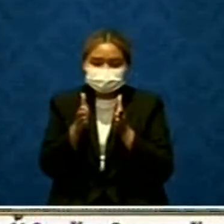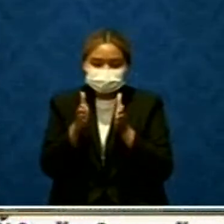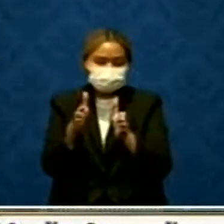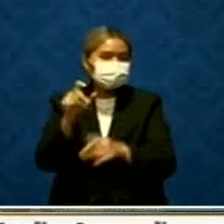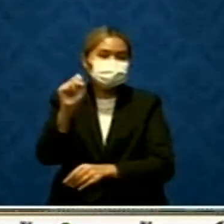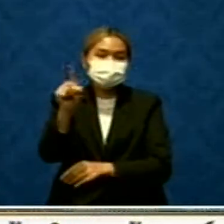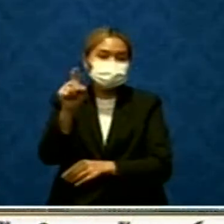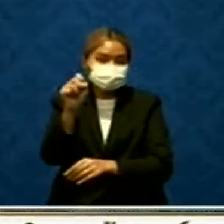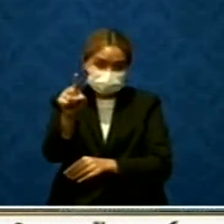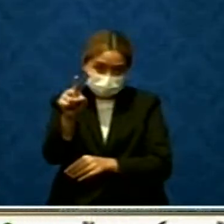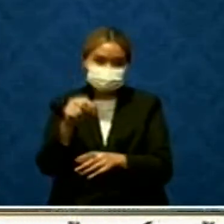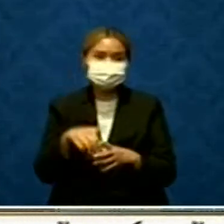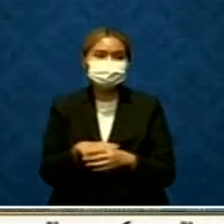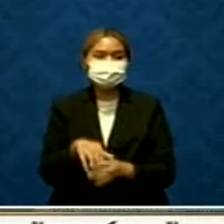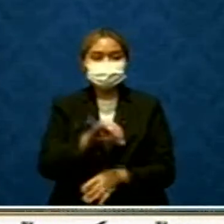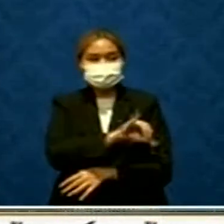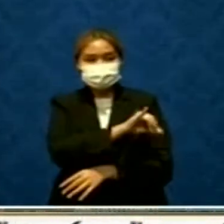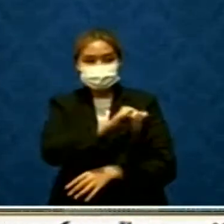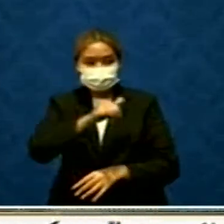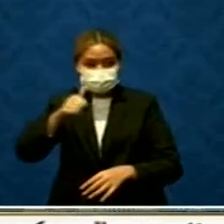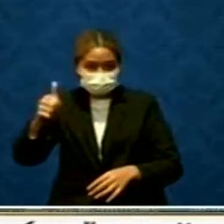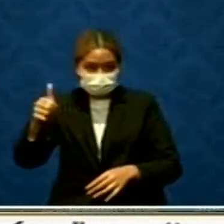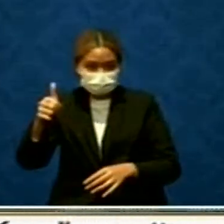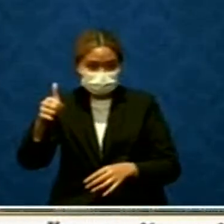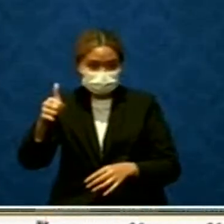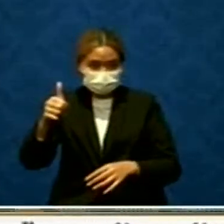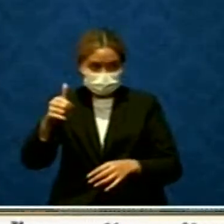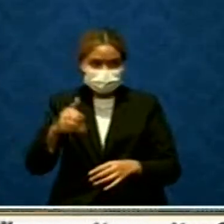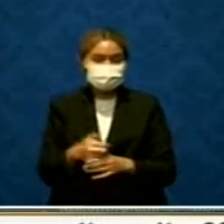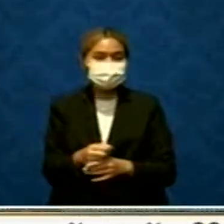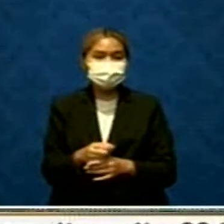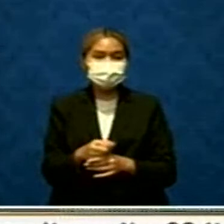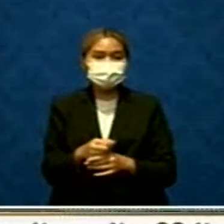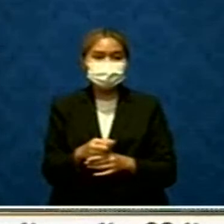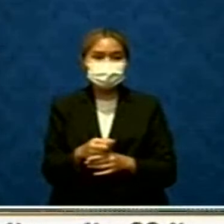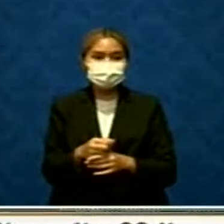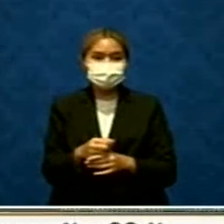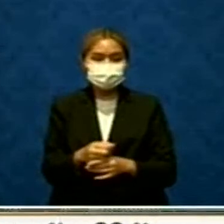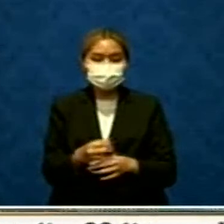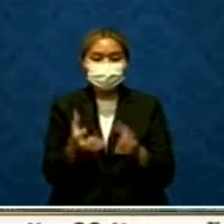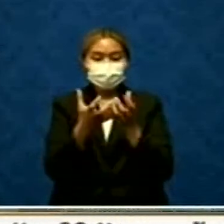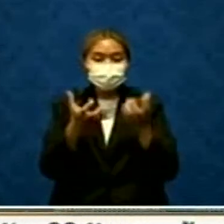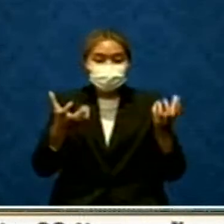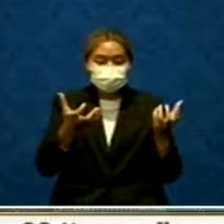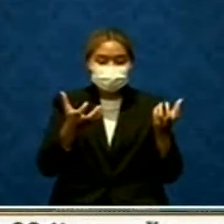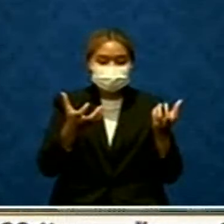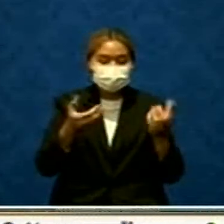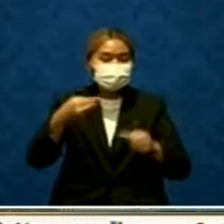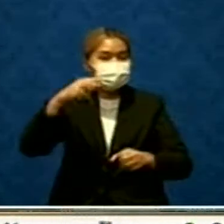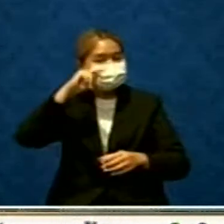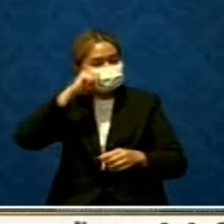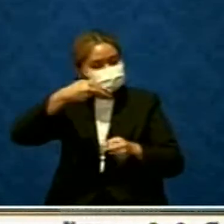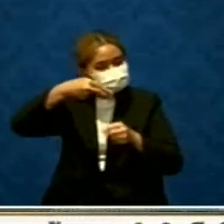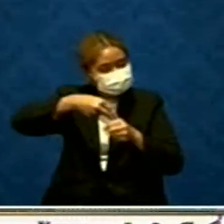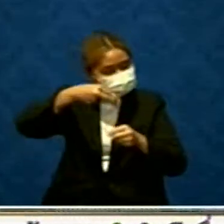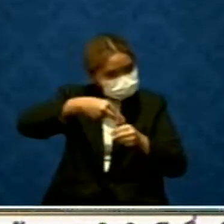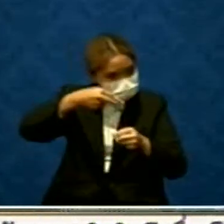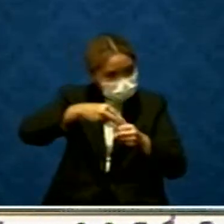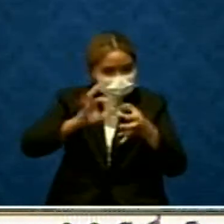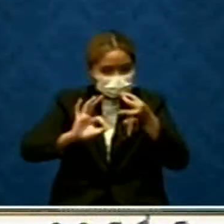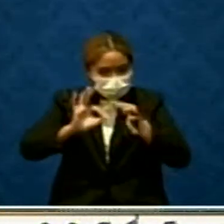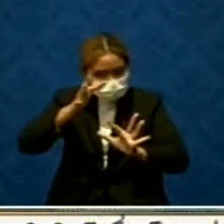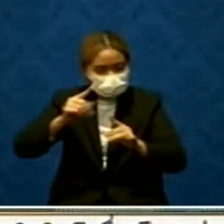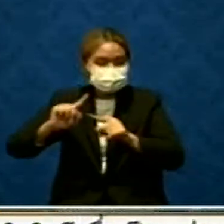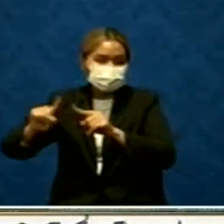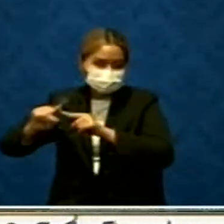นะครับแล้วก็จะมีไปไลน์นะครับเพื่อที่จะใช้ในการขนถ่ายนะครับน้ำมันเชื้อเพลิงต่างๆนะครับ